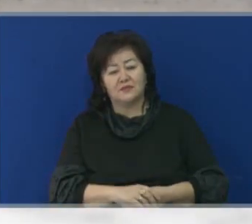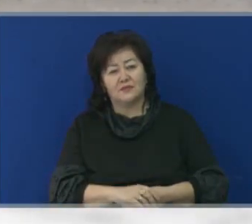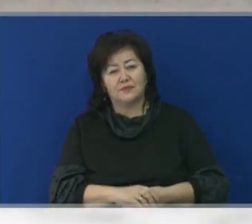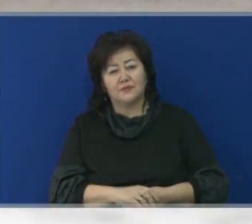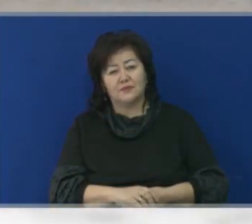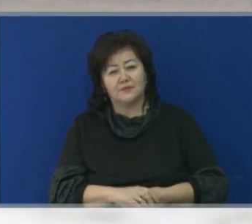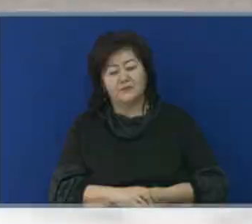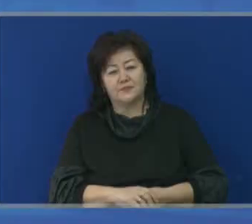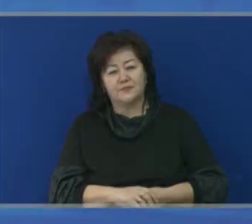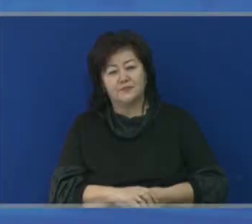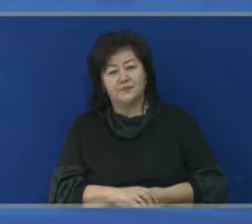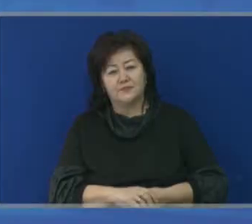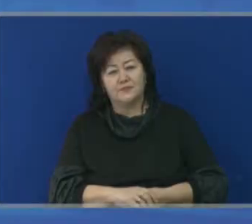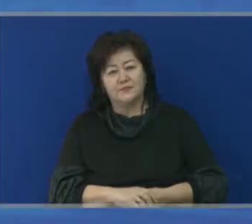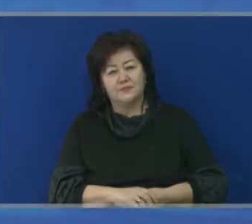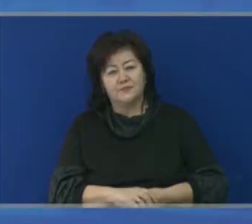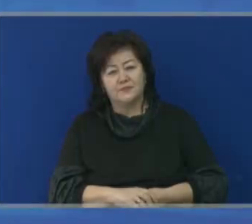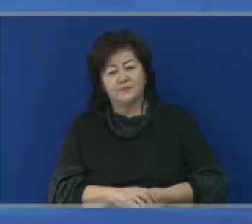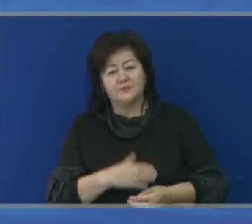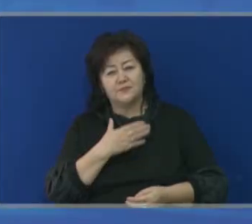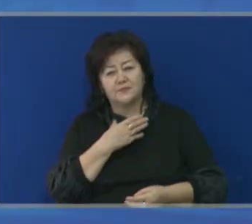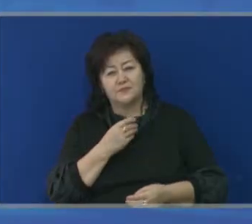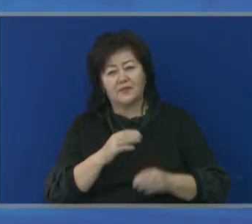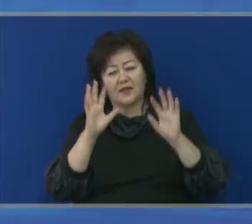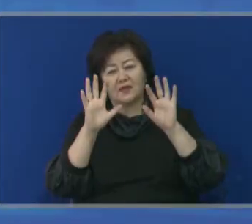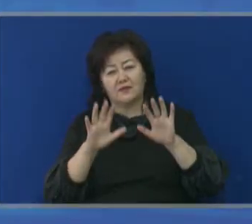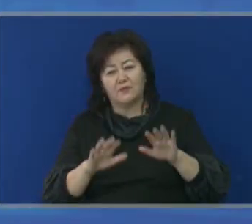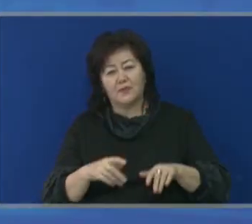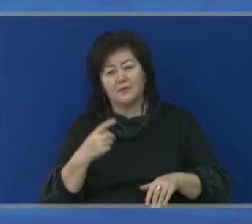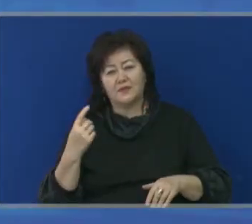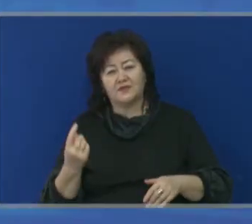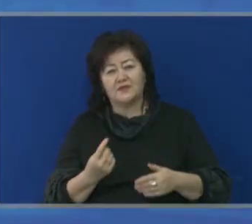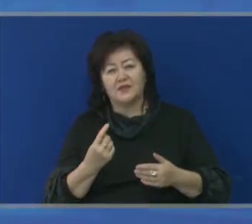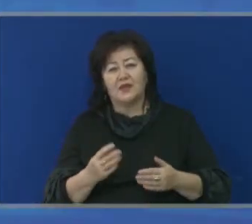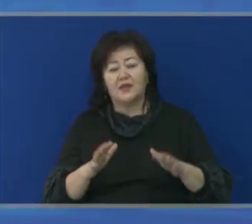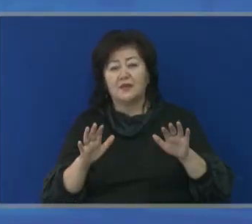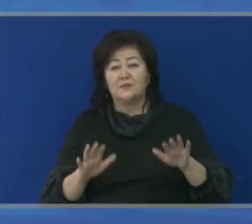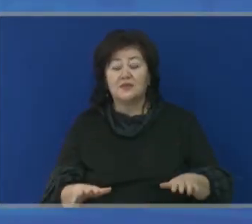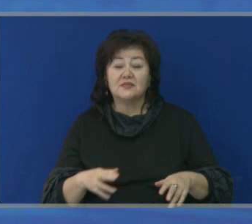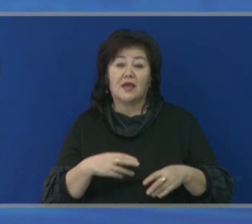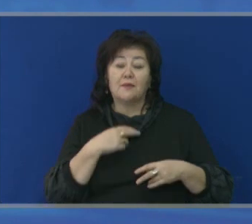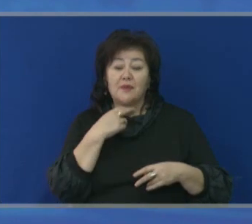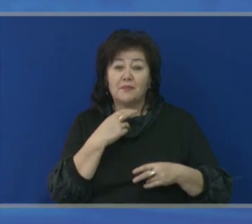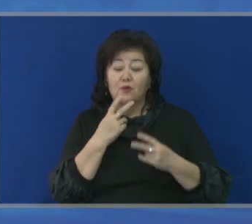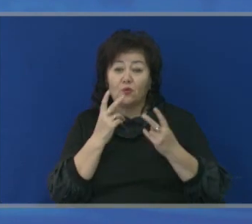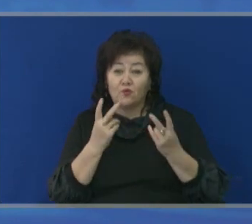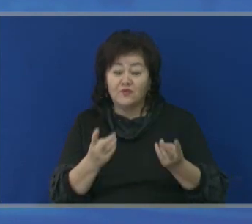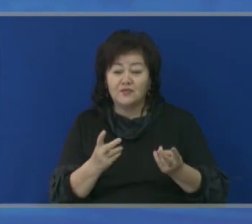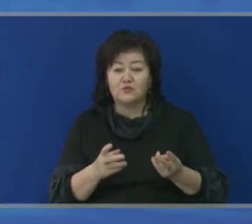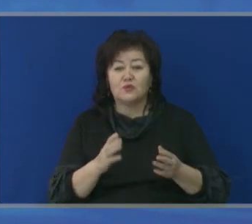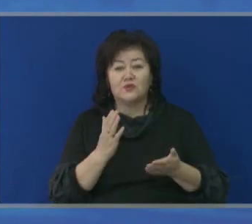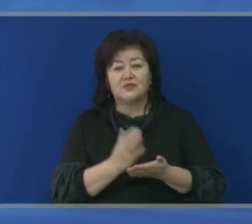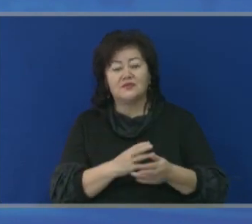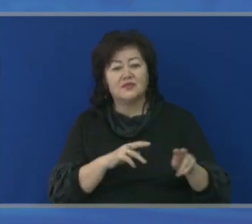Айткалиев, телеканал «Семей». В Семее выпал первый снег, в связи с чем местами в городе наблюдается гололед. Поэтому